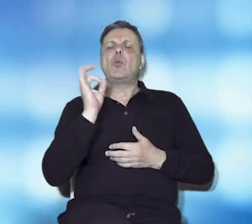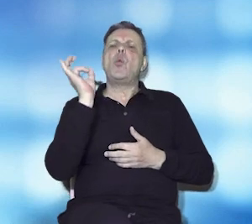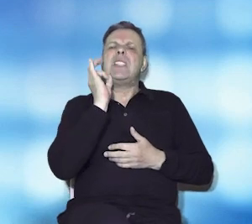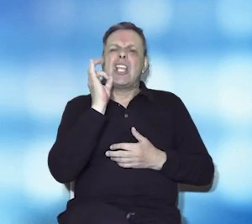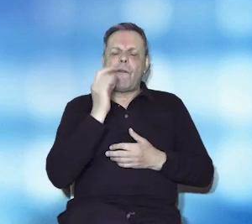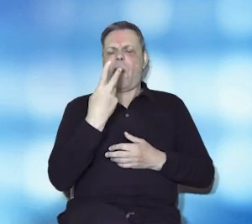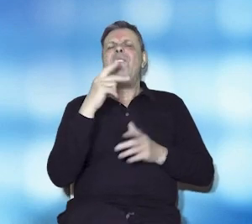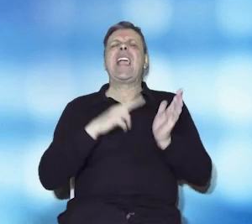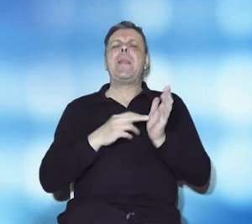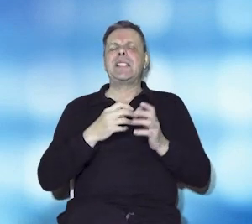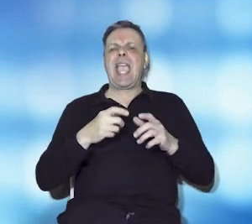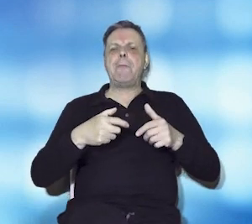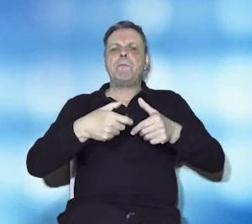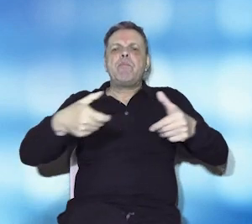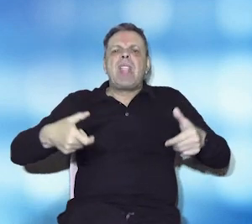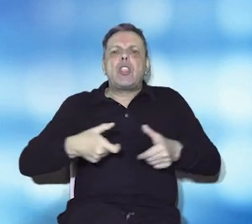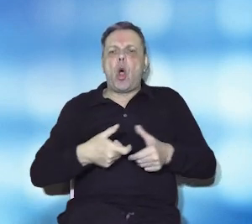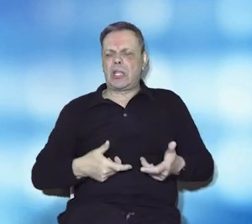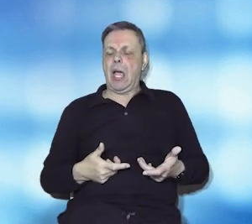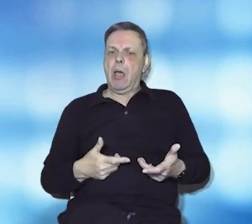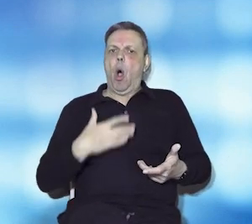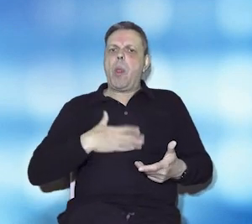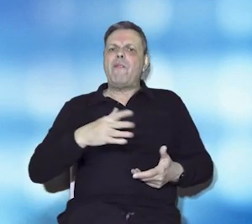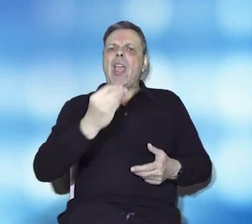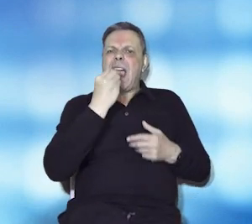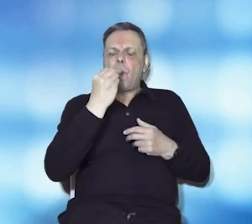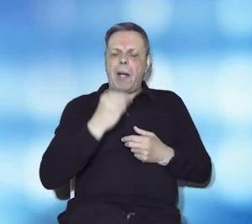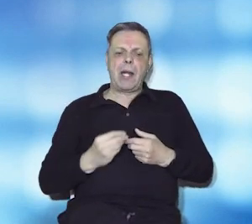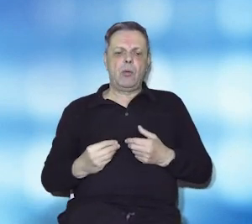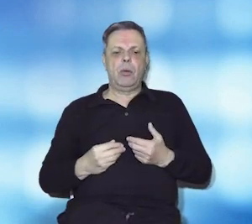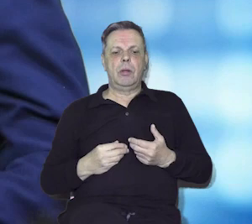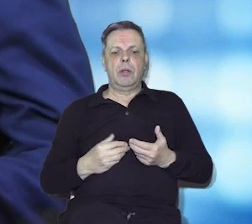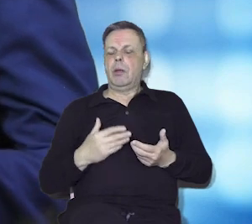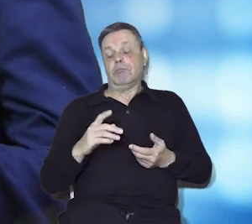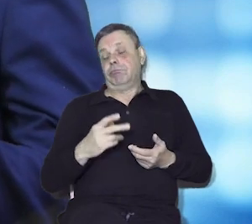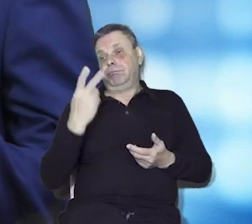veganske torte, skloni su takvom načinu prehrane, tako da nebo je granica.